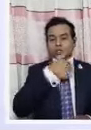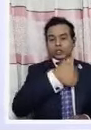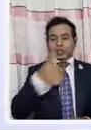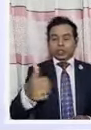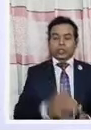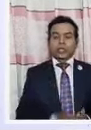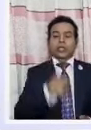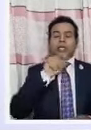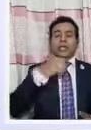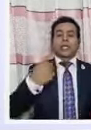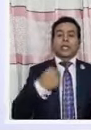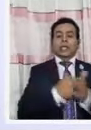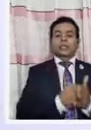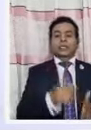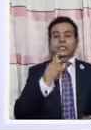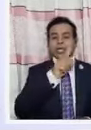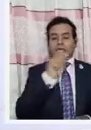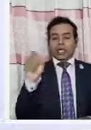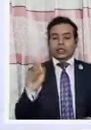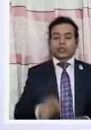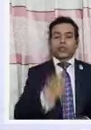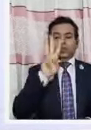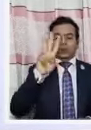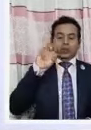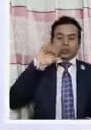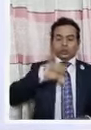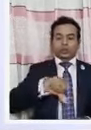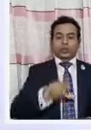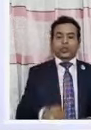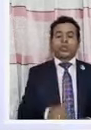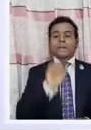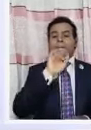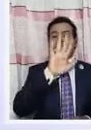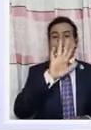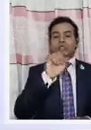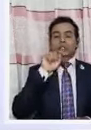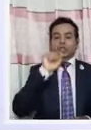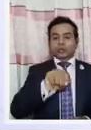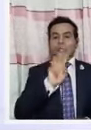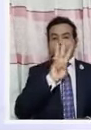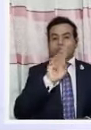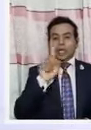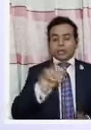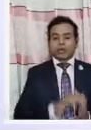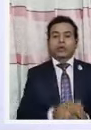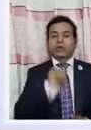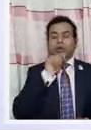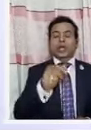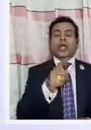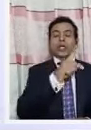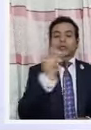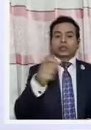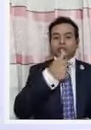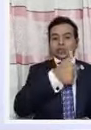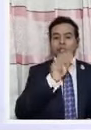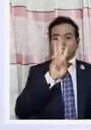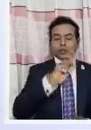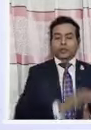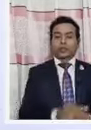49.05%, চট্টগ্রাম 666 জন, 25.44%, রাজশাহী 139 জন,